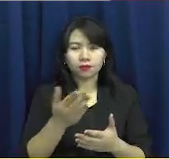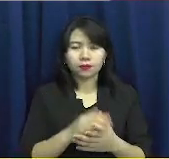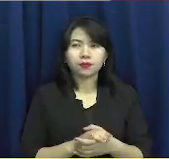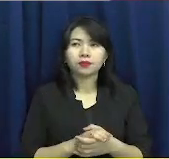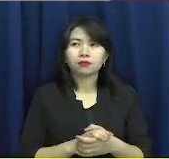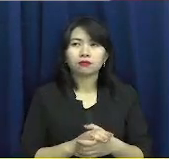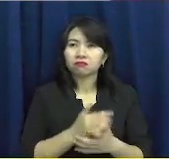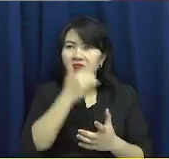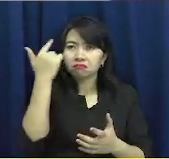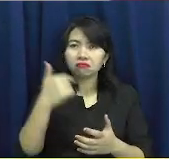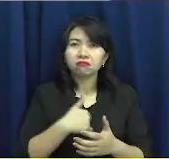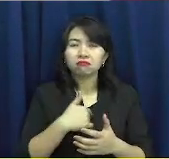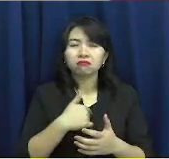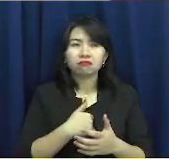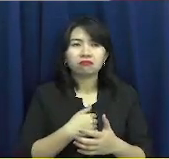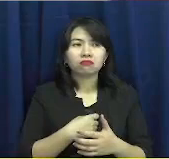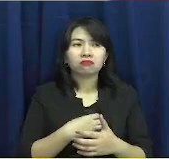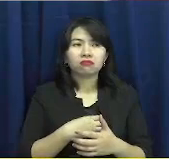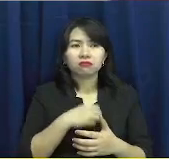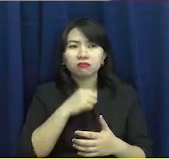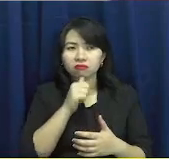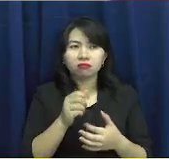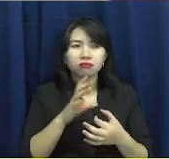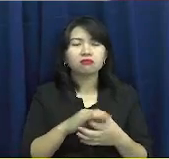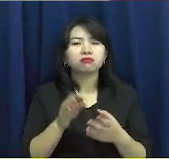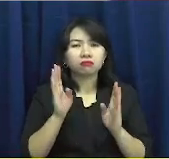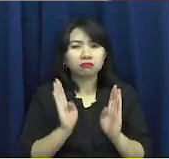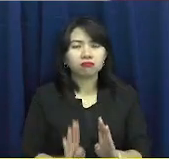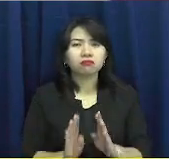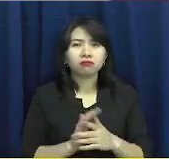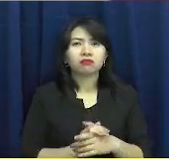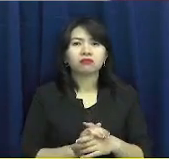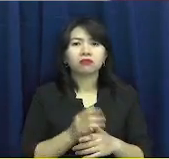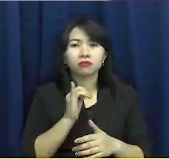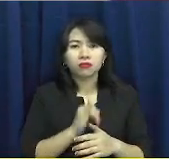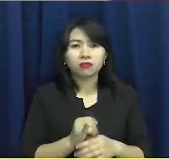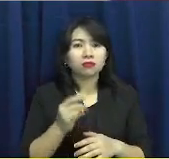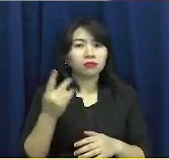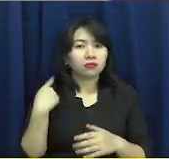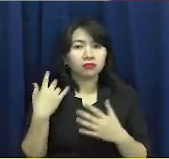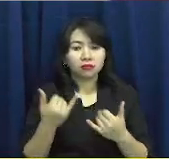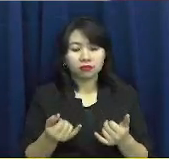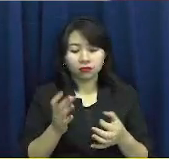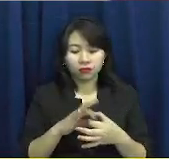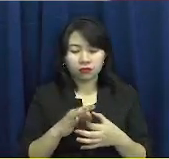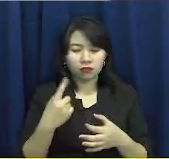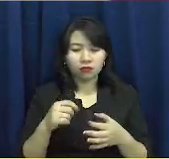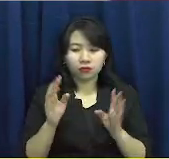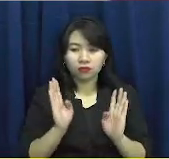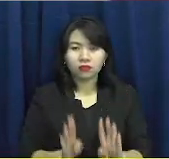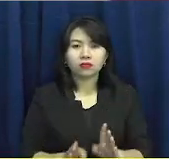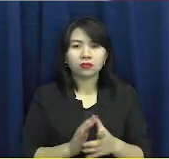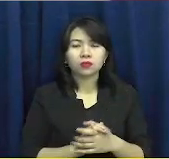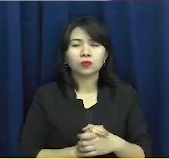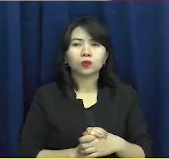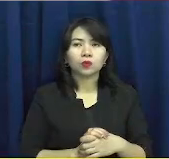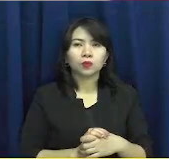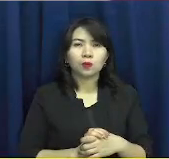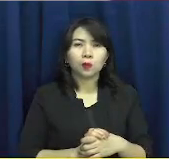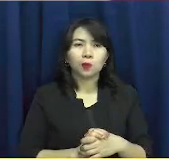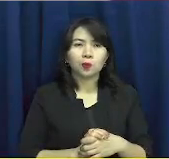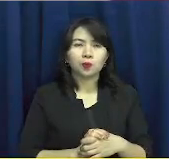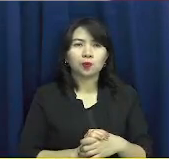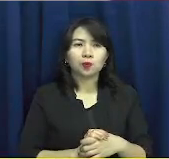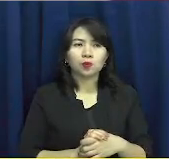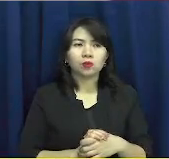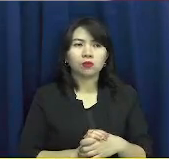I am not of the hand, I am not of the body. You see, is there not of the body? You see, is it therefore not of the body? And